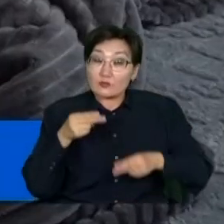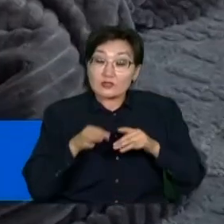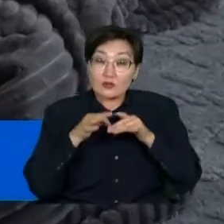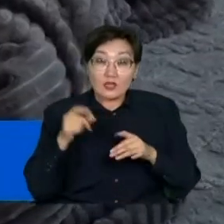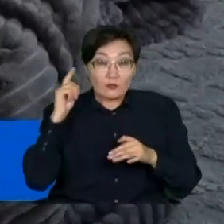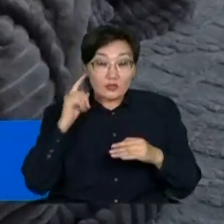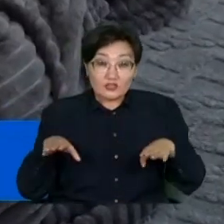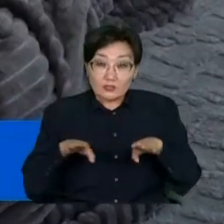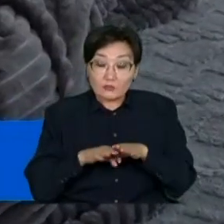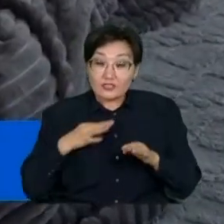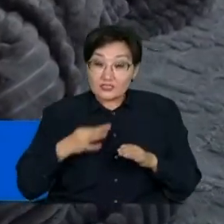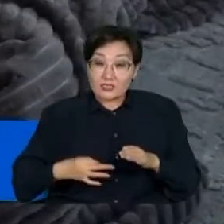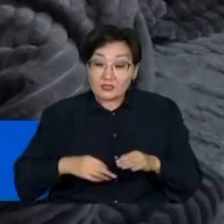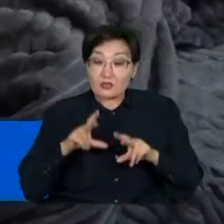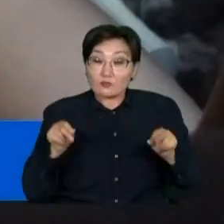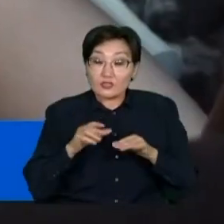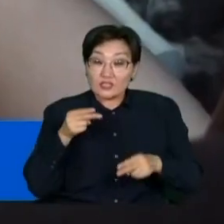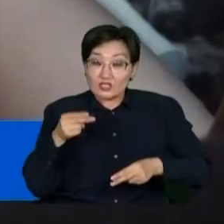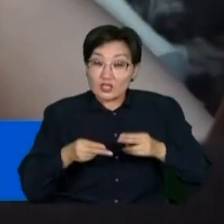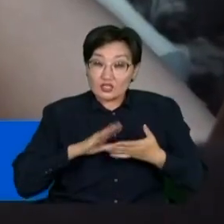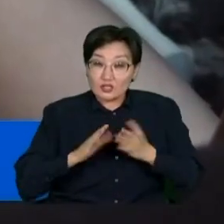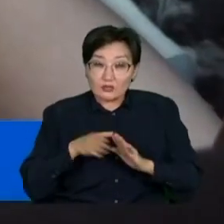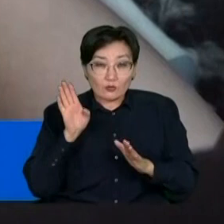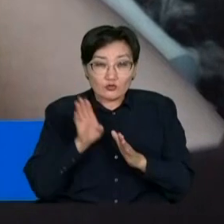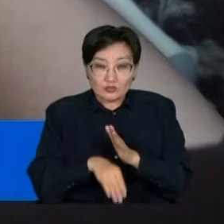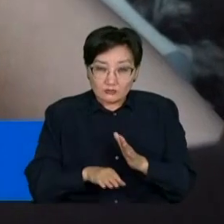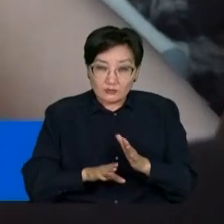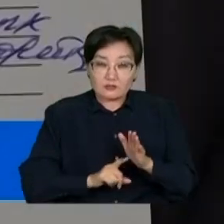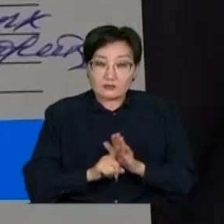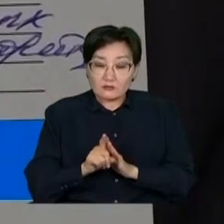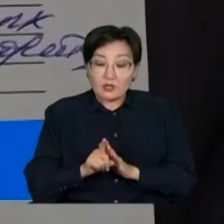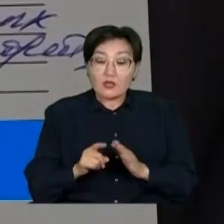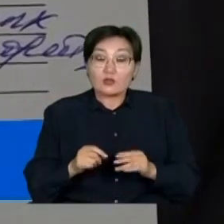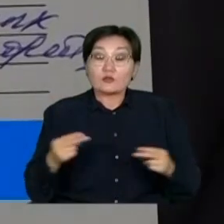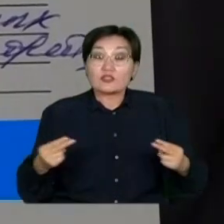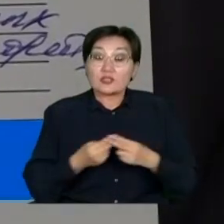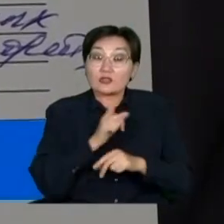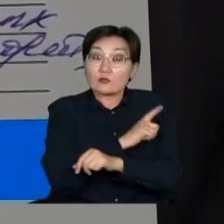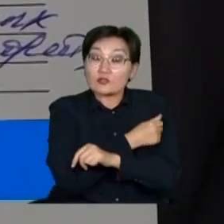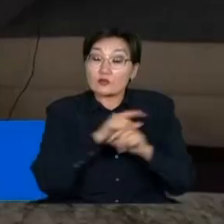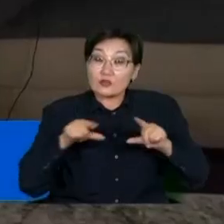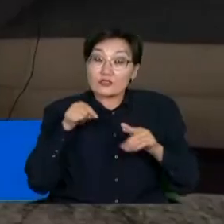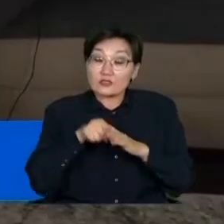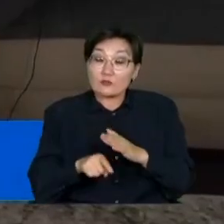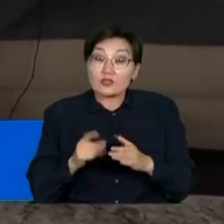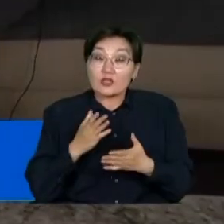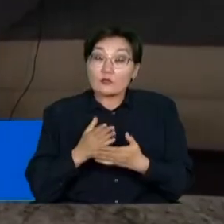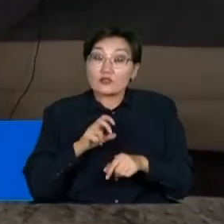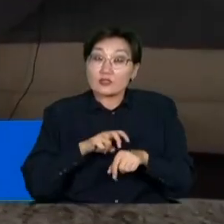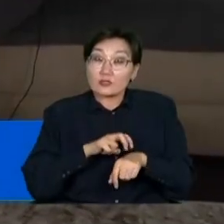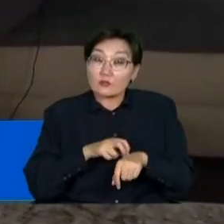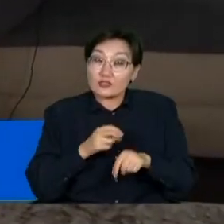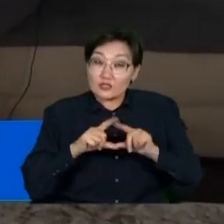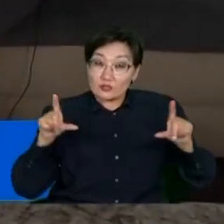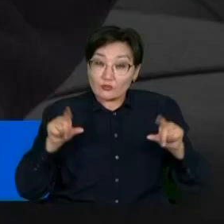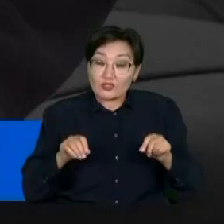сүйегінің бітеулігі бар ұлының сәтсіз отадан соң жағдай одан бетер нашарлап кеткенін айтады. Астанадағы клиникалардың бірінде орналасқан медициналық орталықтың